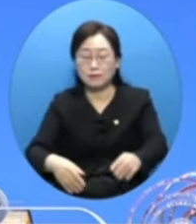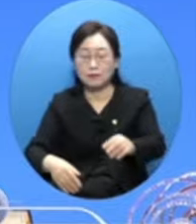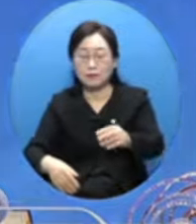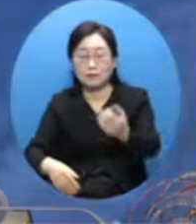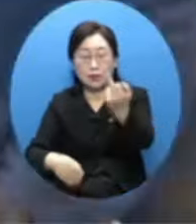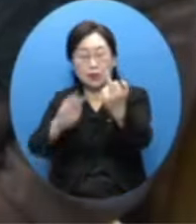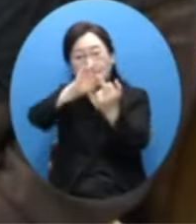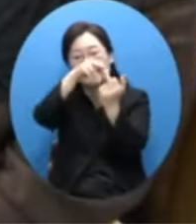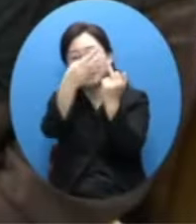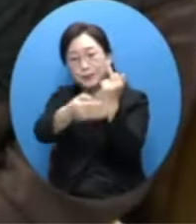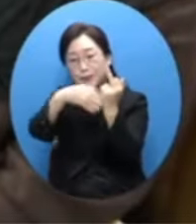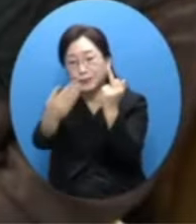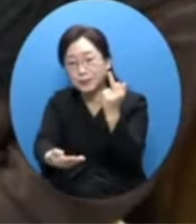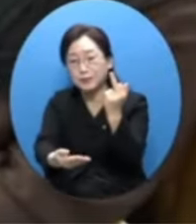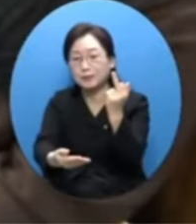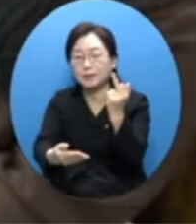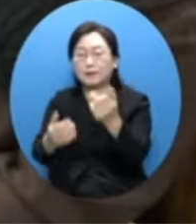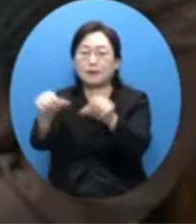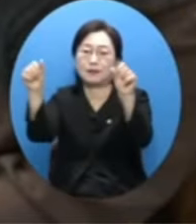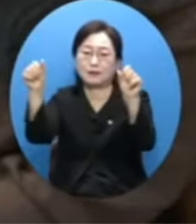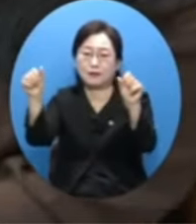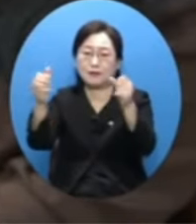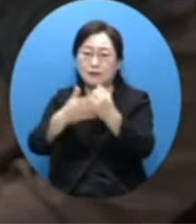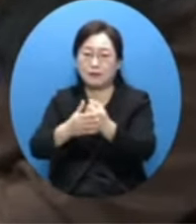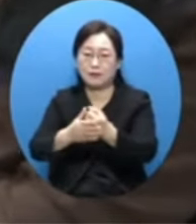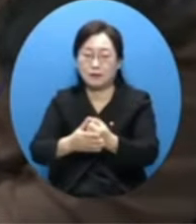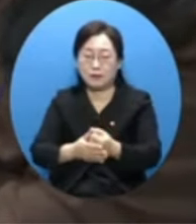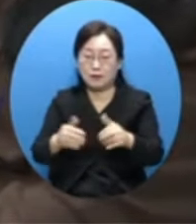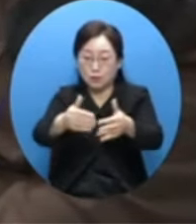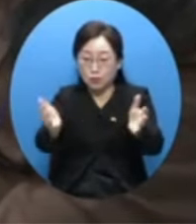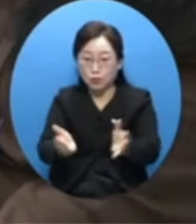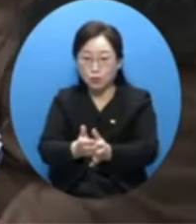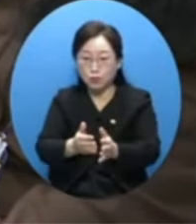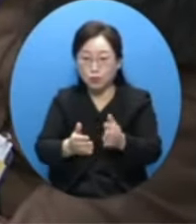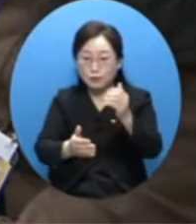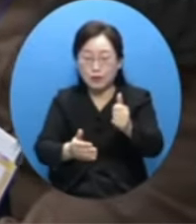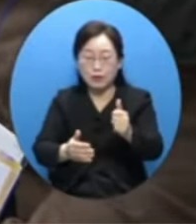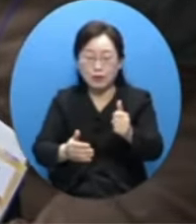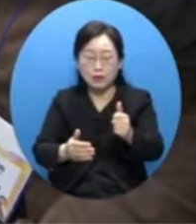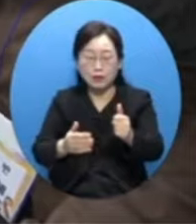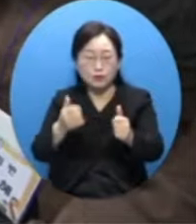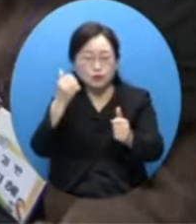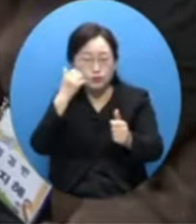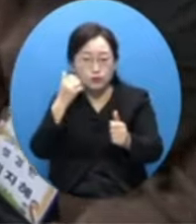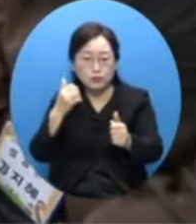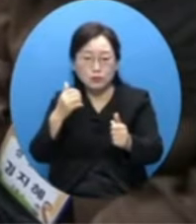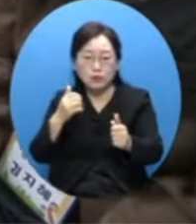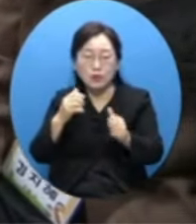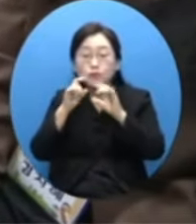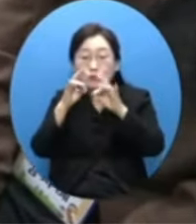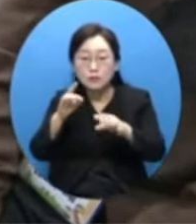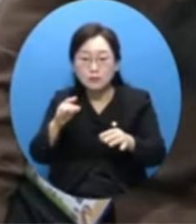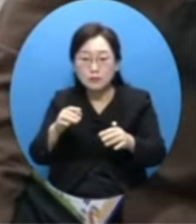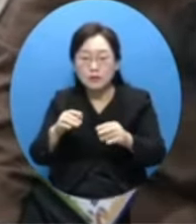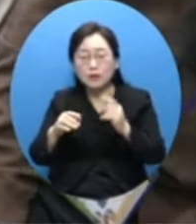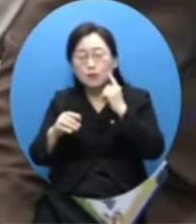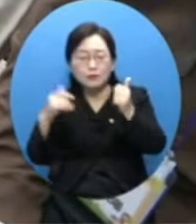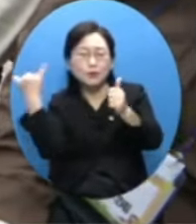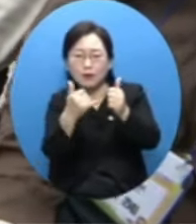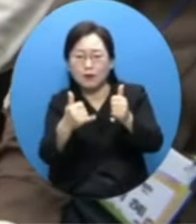났습니다. 담당 교구장 전사람부터 전화가 왔습니다. 목사님, 목사님, 지금 대형사고가 났는데 지금